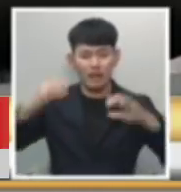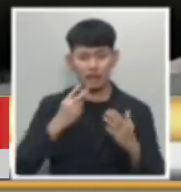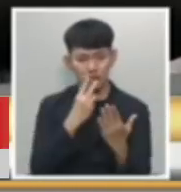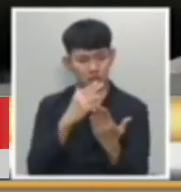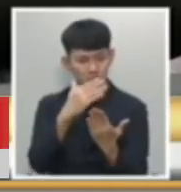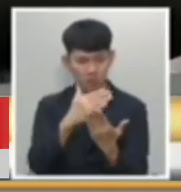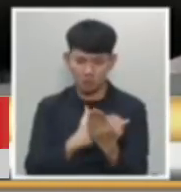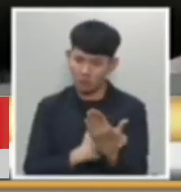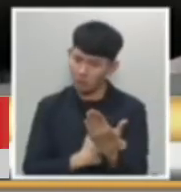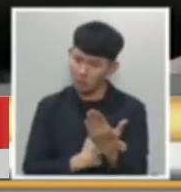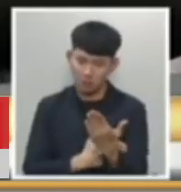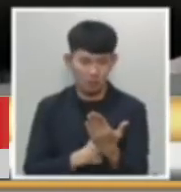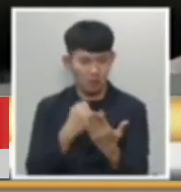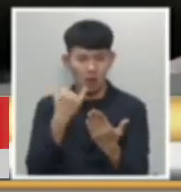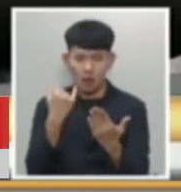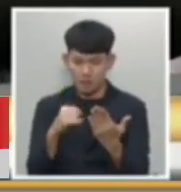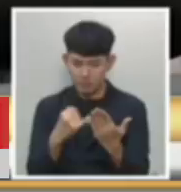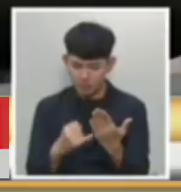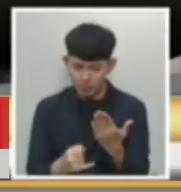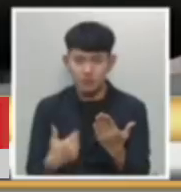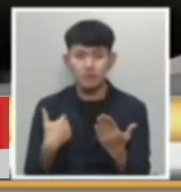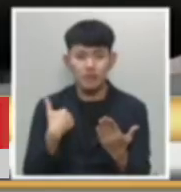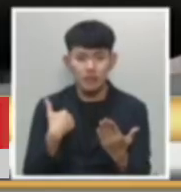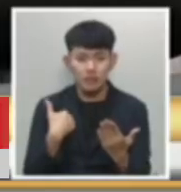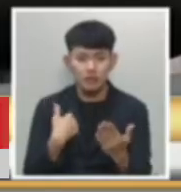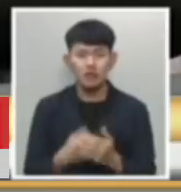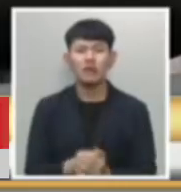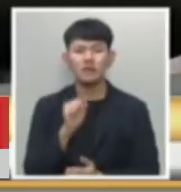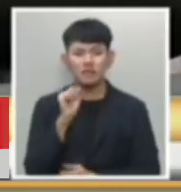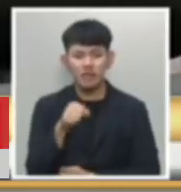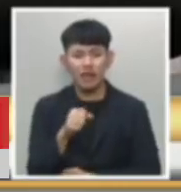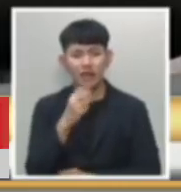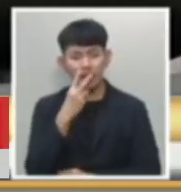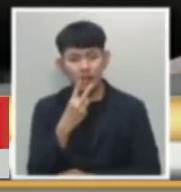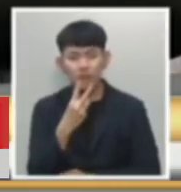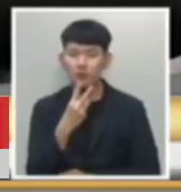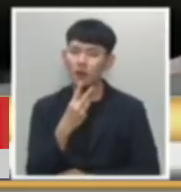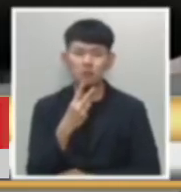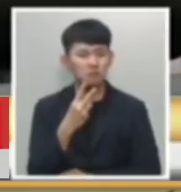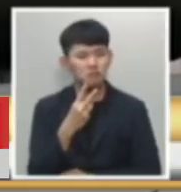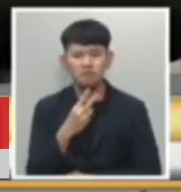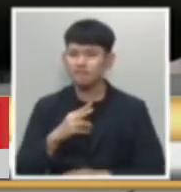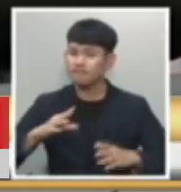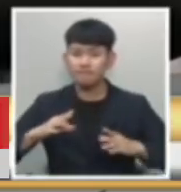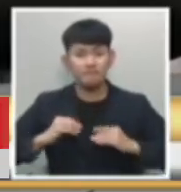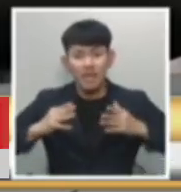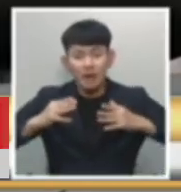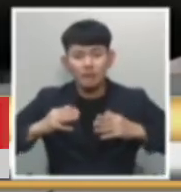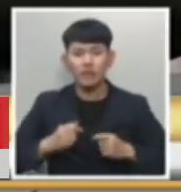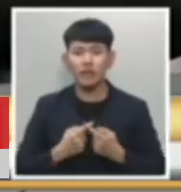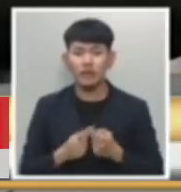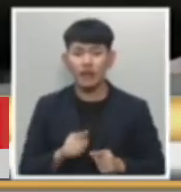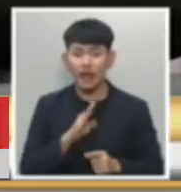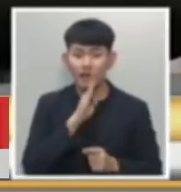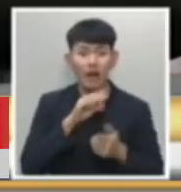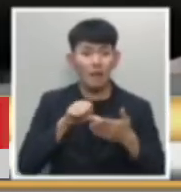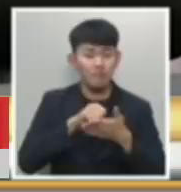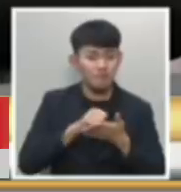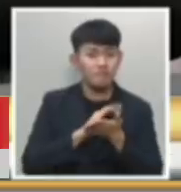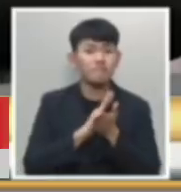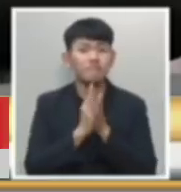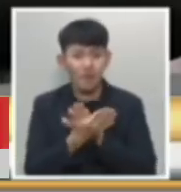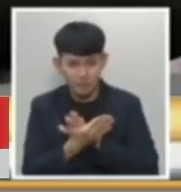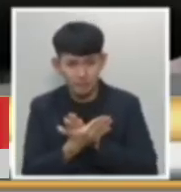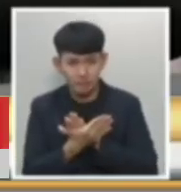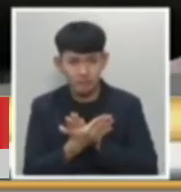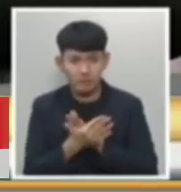ยอะจริงอยู่ครับท่านไม่อาจจะบอกว่าไม่รับหลักการแต่ท่านบอกว่าถ้านำไปปรับปรุงแก้ไ